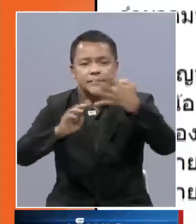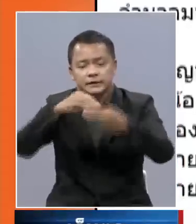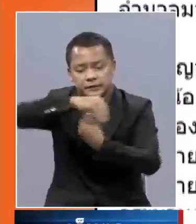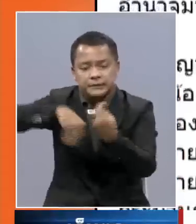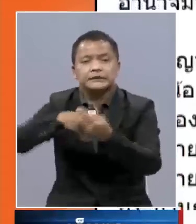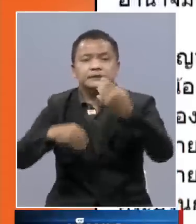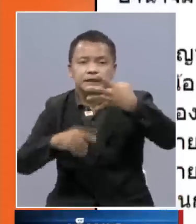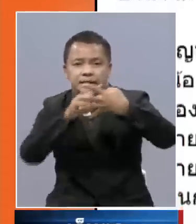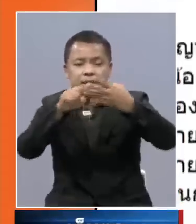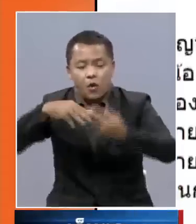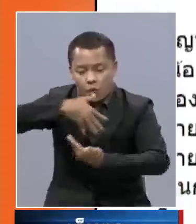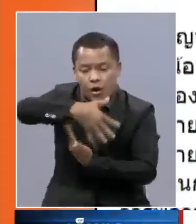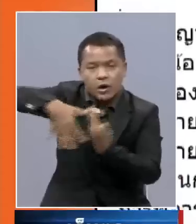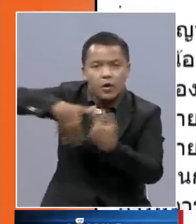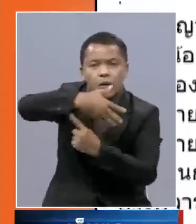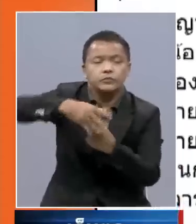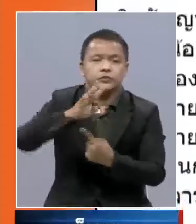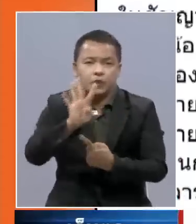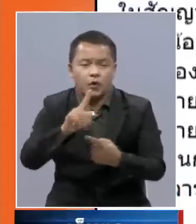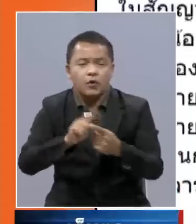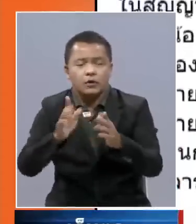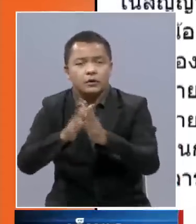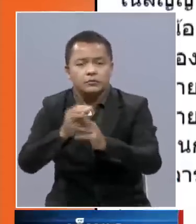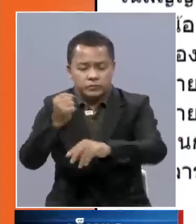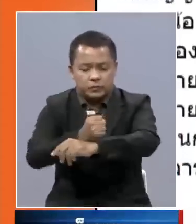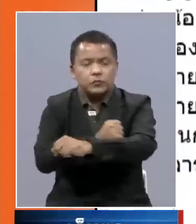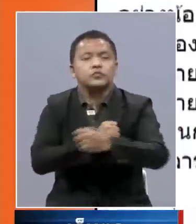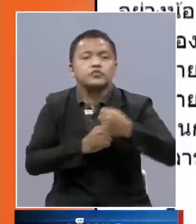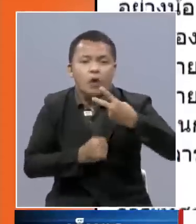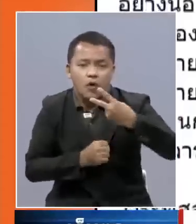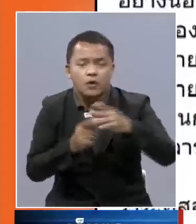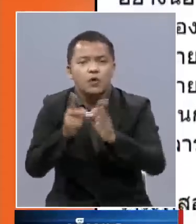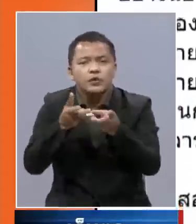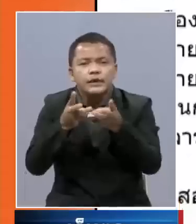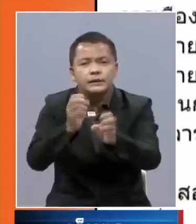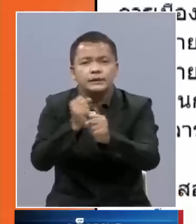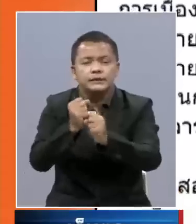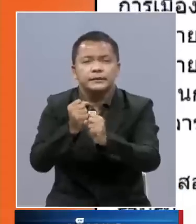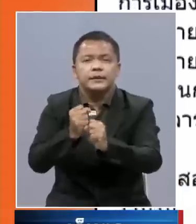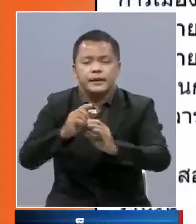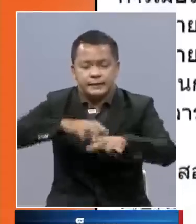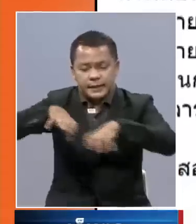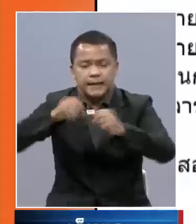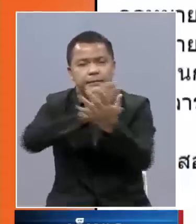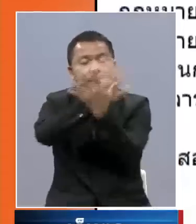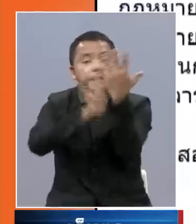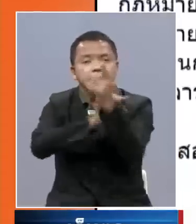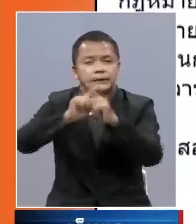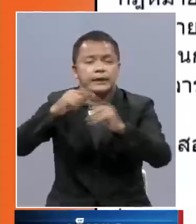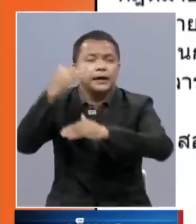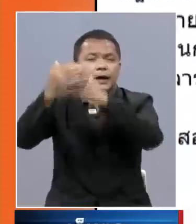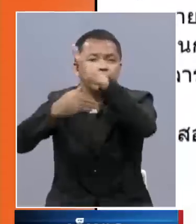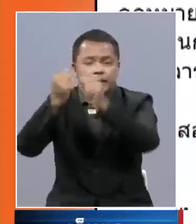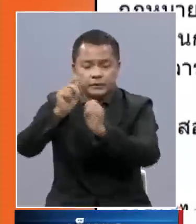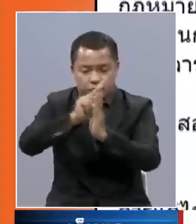4ฉบับสิ่งแวดล้อม2และแรงงานอีก2กระบวนการนิติบัญญัติที่ก้าวหน้าจำเป็นอย่างยิ่งที่ต้องท